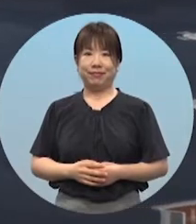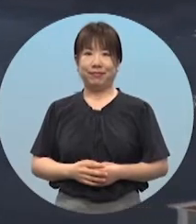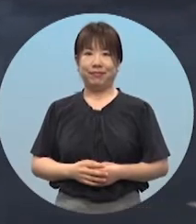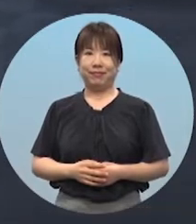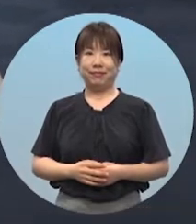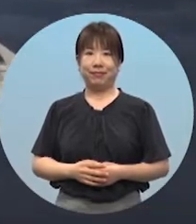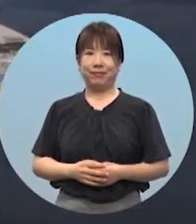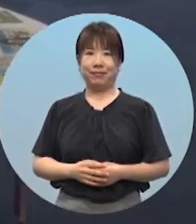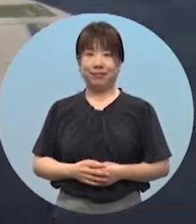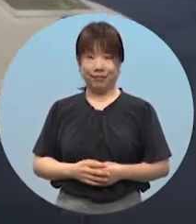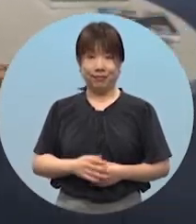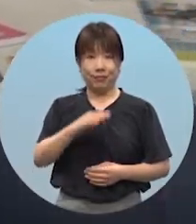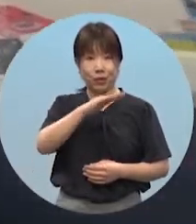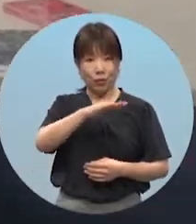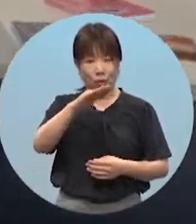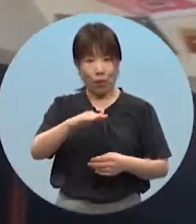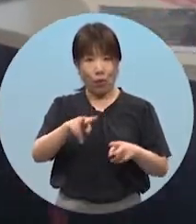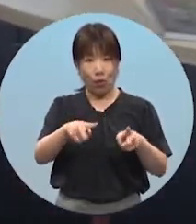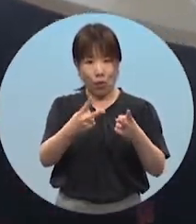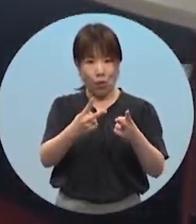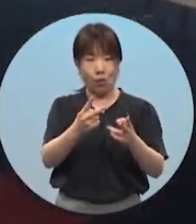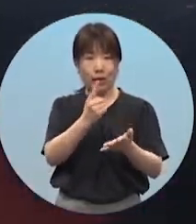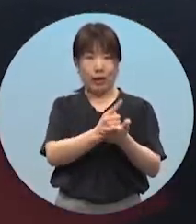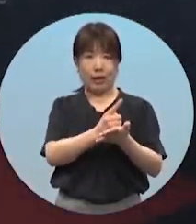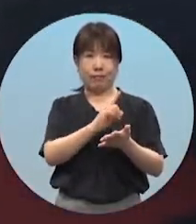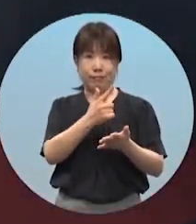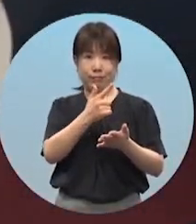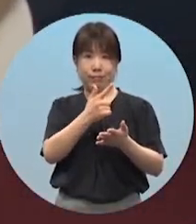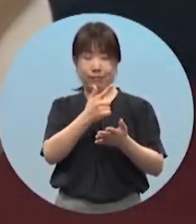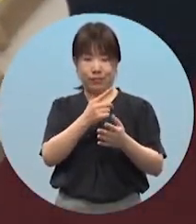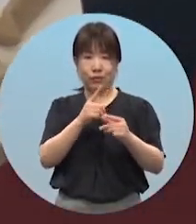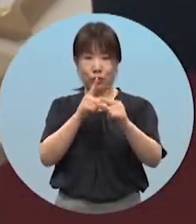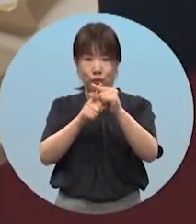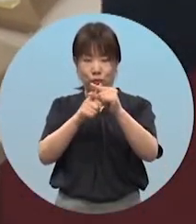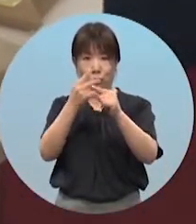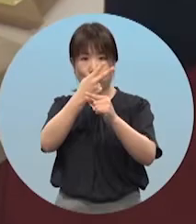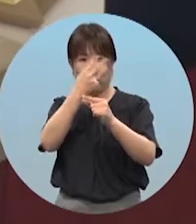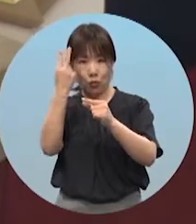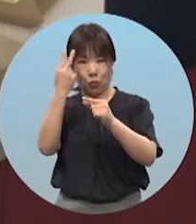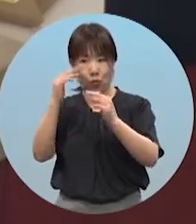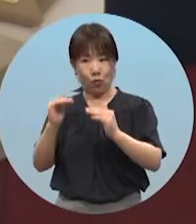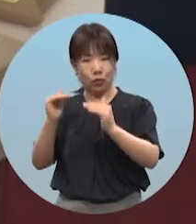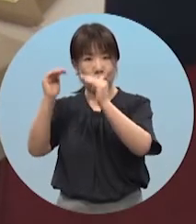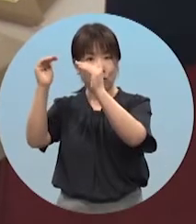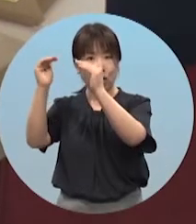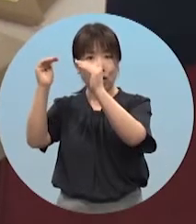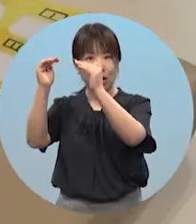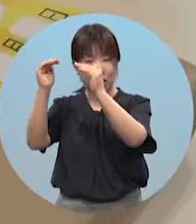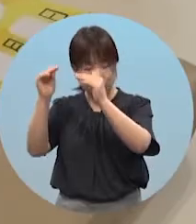児童向けだけでなく中高生や一般向けにも準備されています。